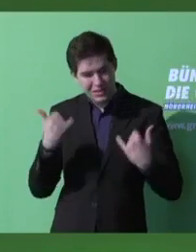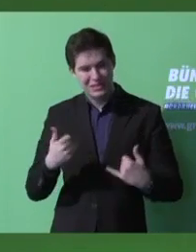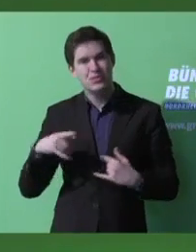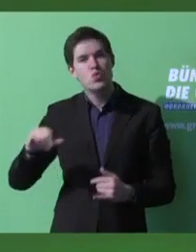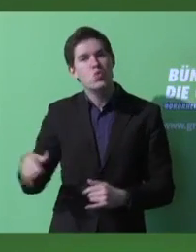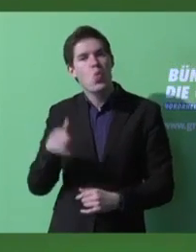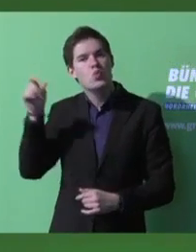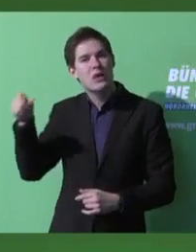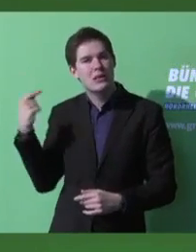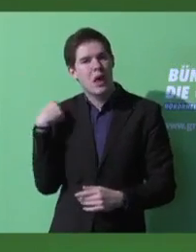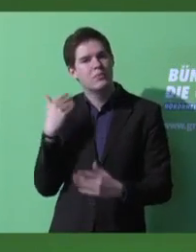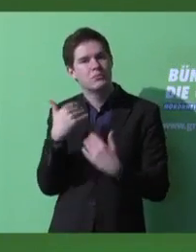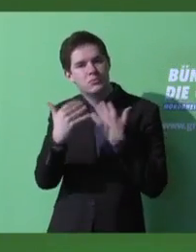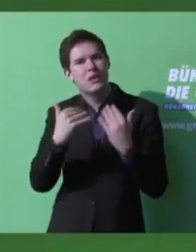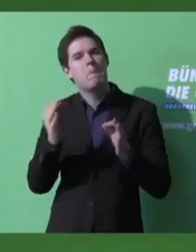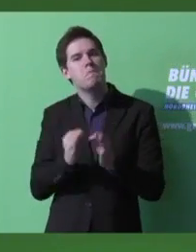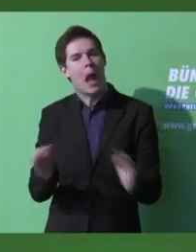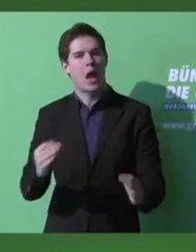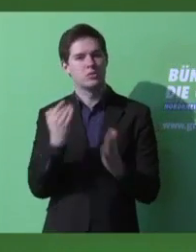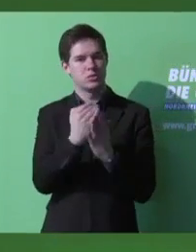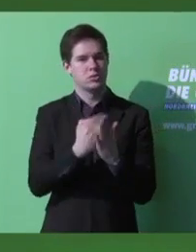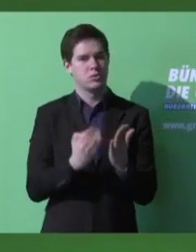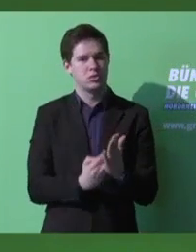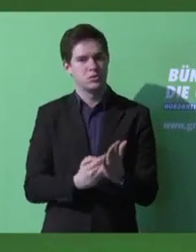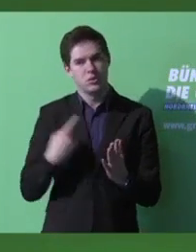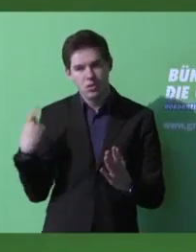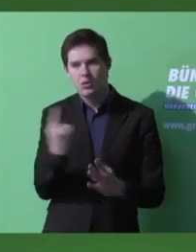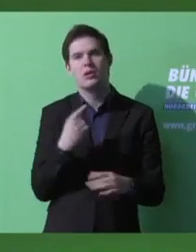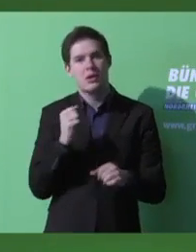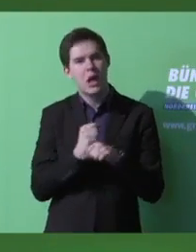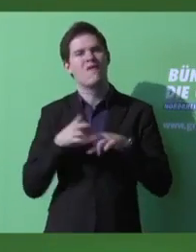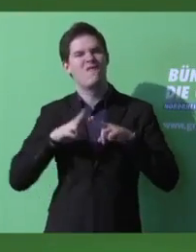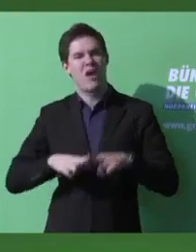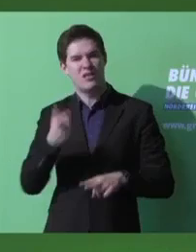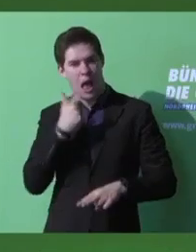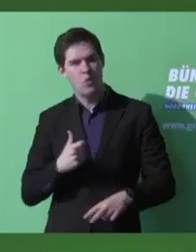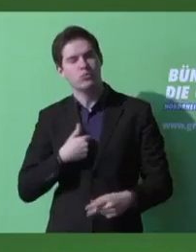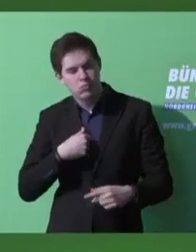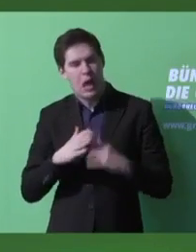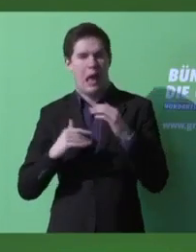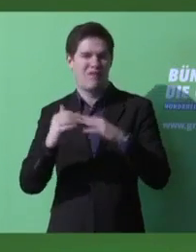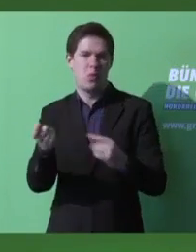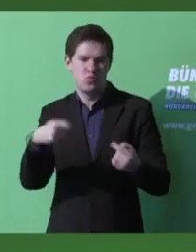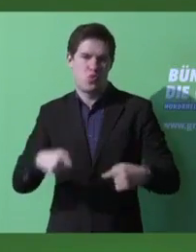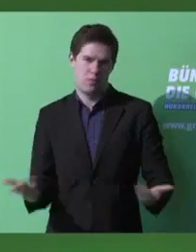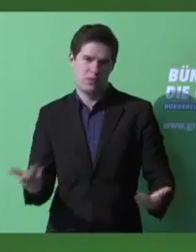sie auch vertreten hat. Das ist richtig. Da können sich die Menschen eben auch auf uns verlassen, liebe Freundinnen und Freunde.